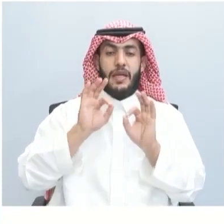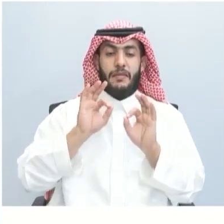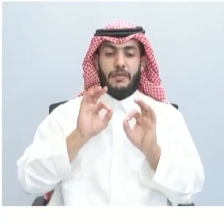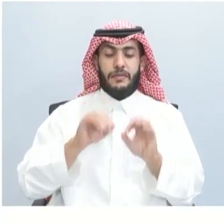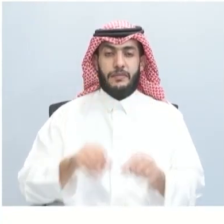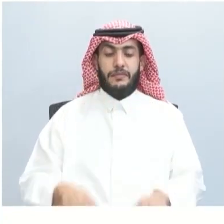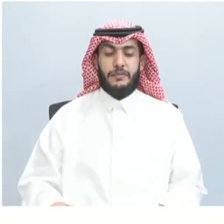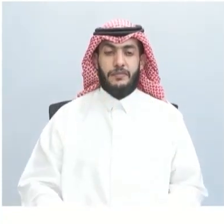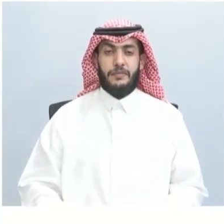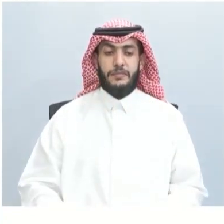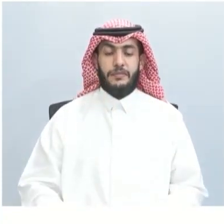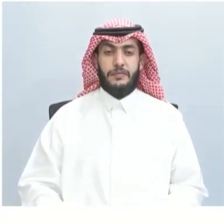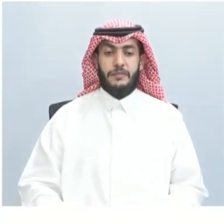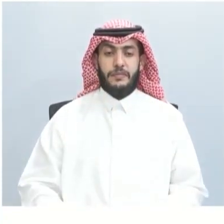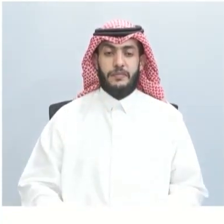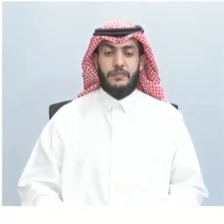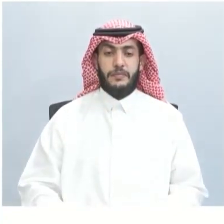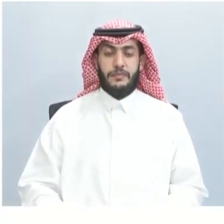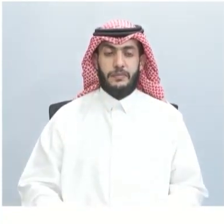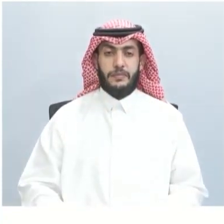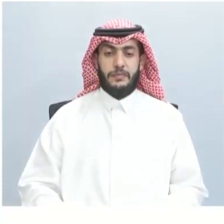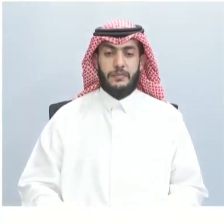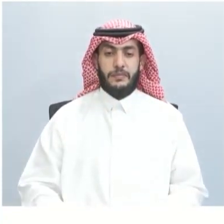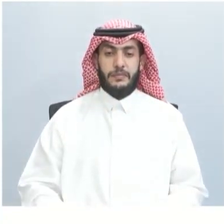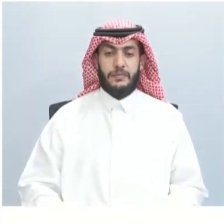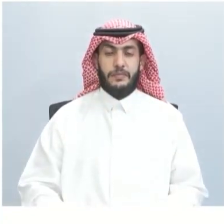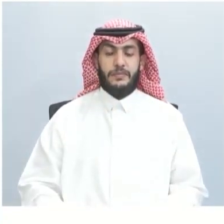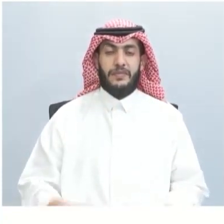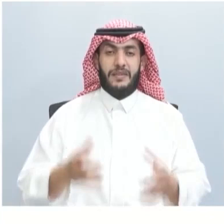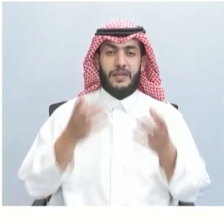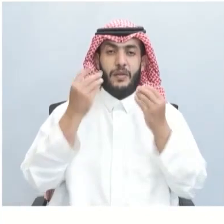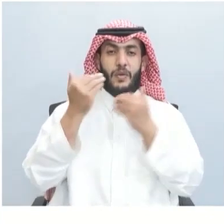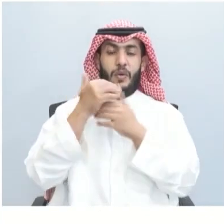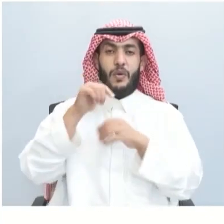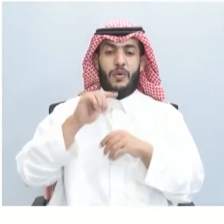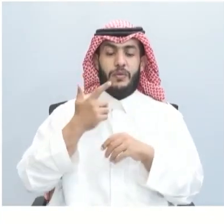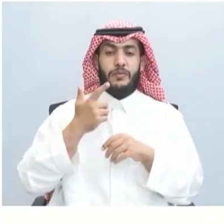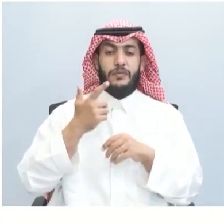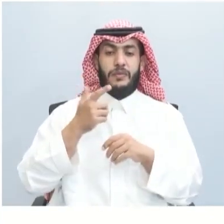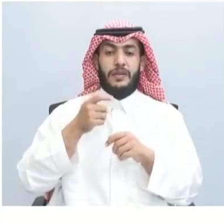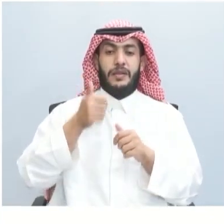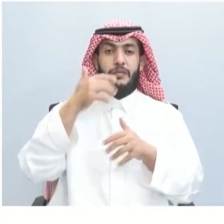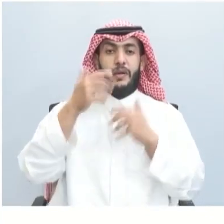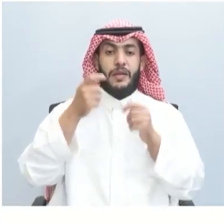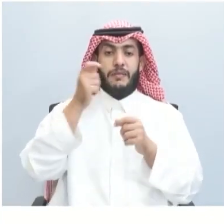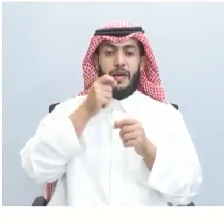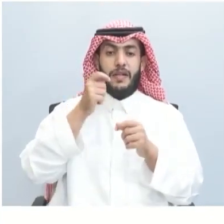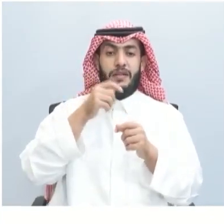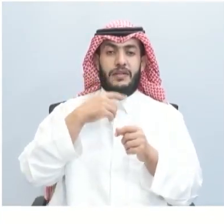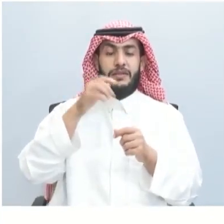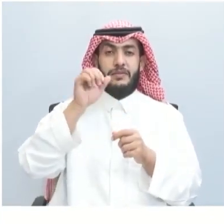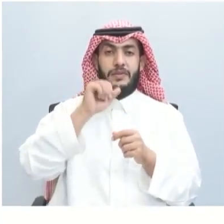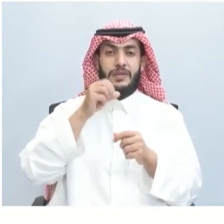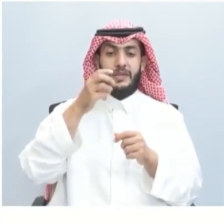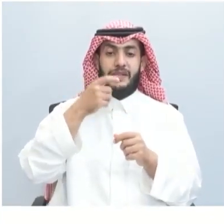الثابته الاجابه خاطئه اذا تعلمنا في هذا الدرس تحسين محركات البحث الاس